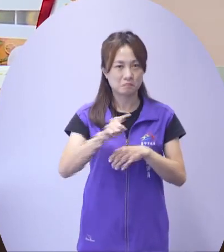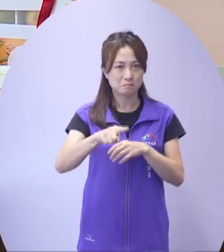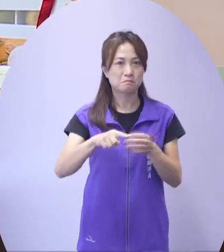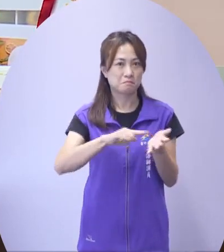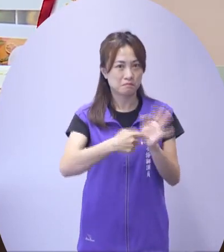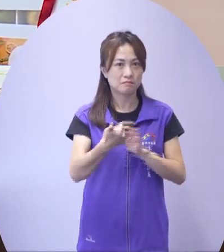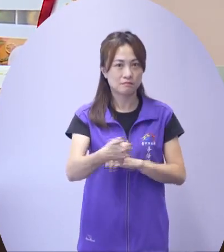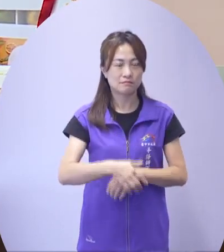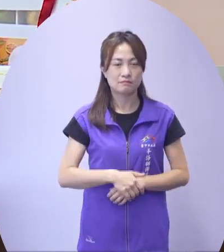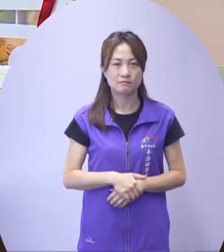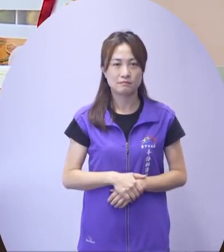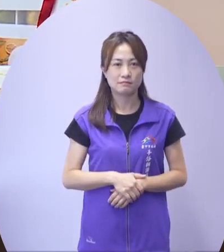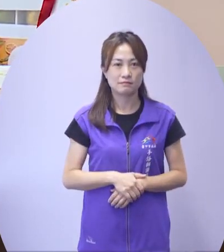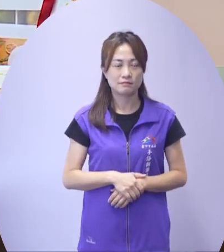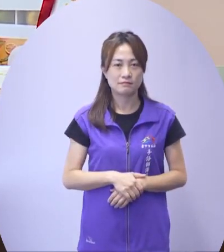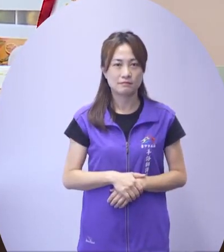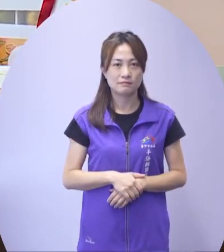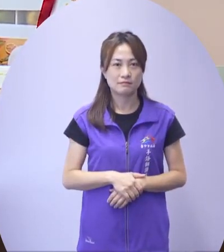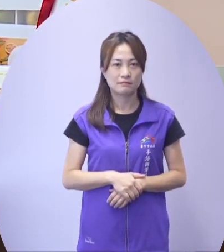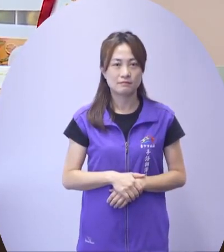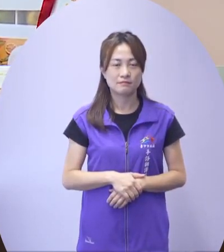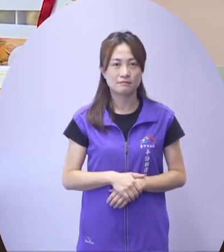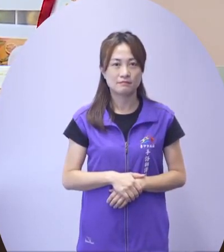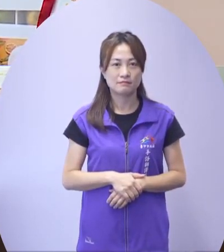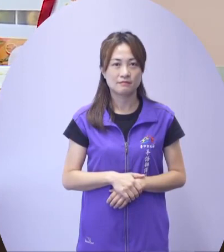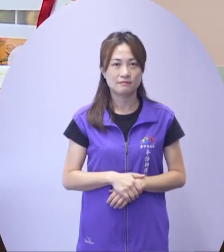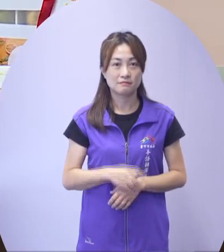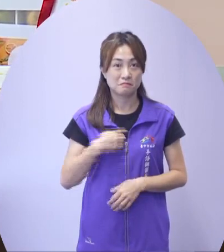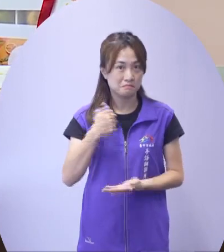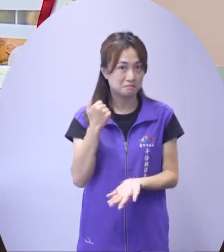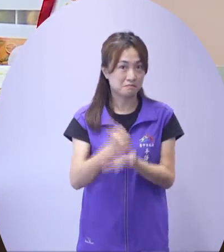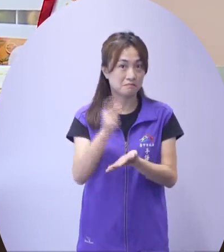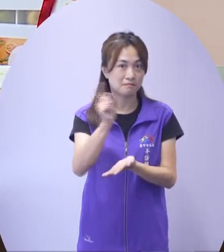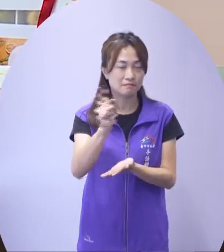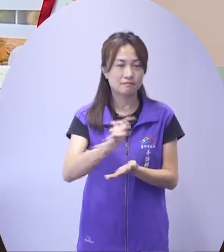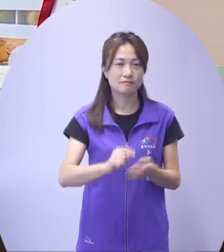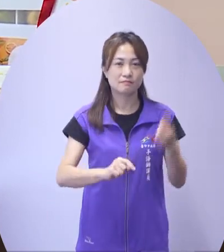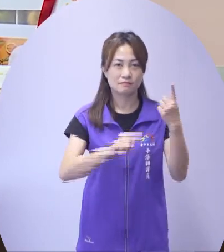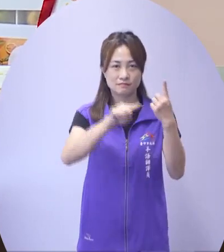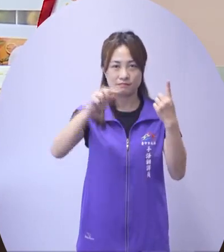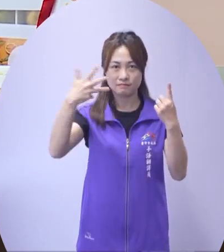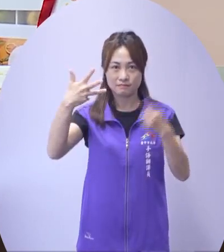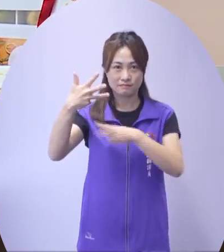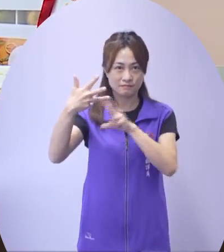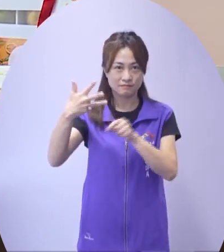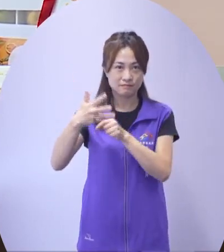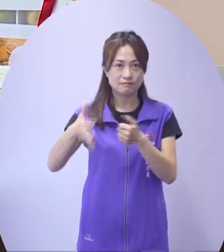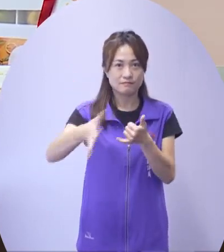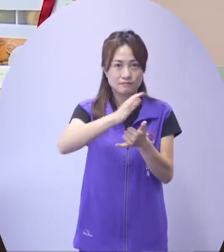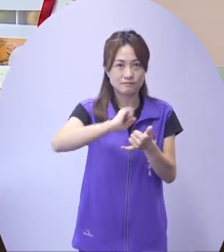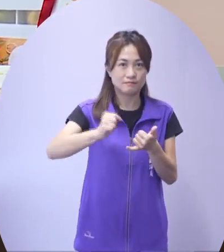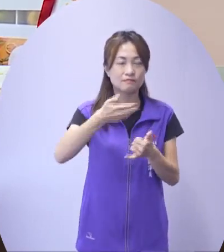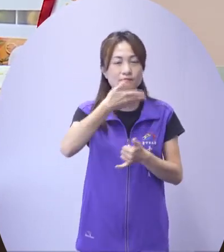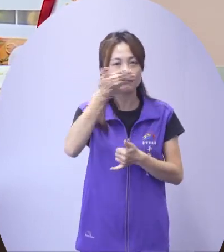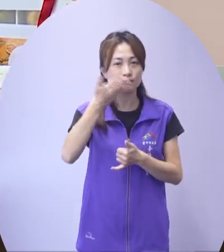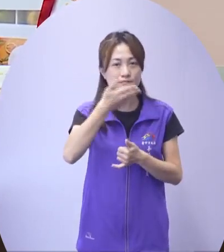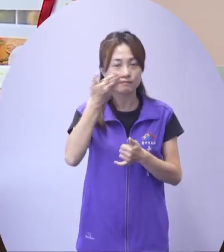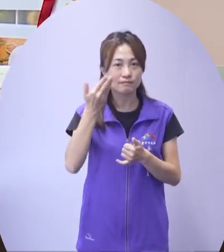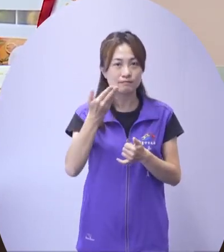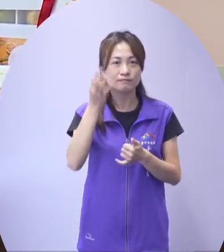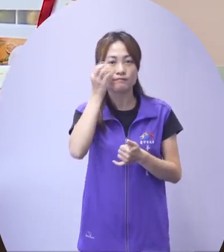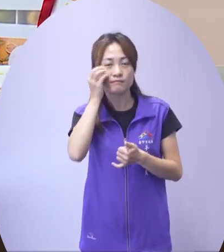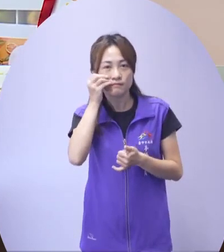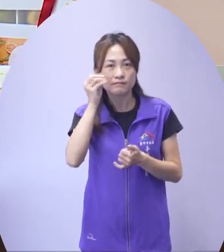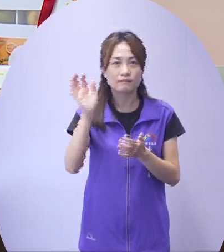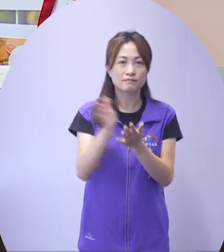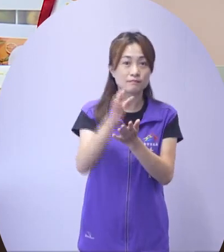绩。那所以我们拿下这个一到八月份全国观光游客游憩游客人数，游憩